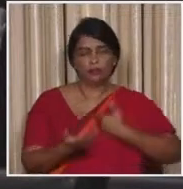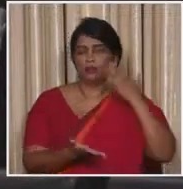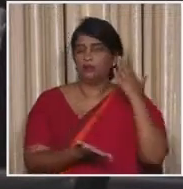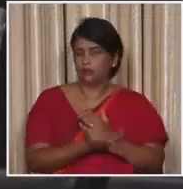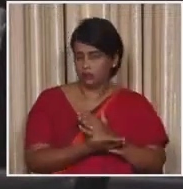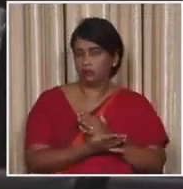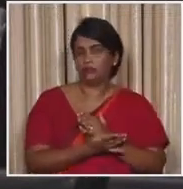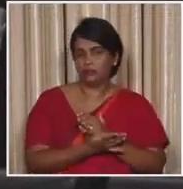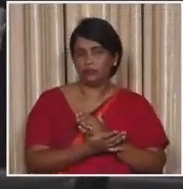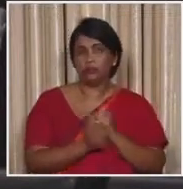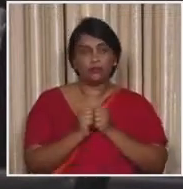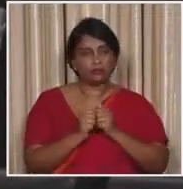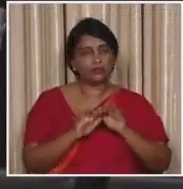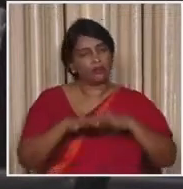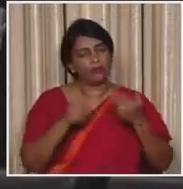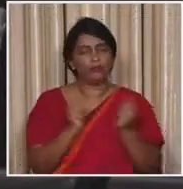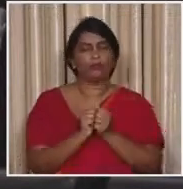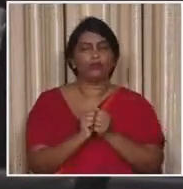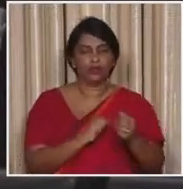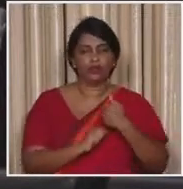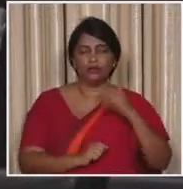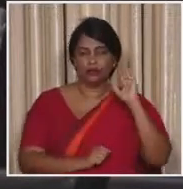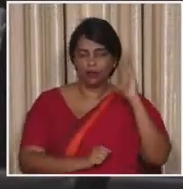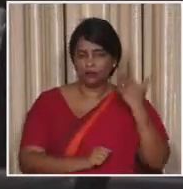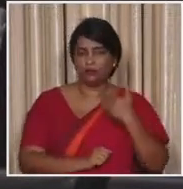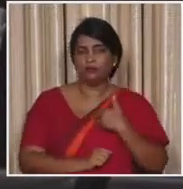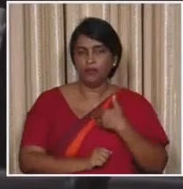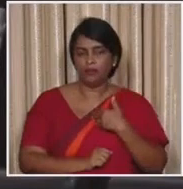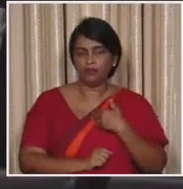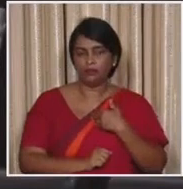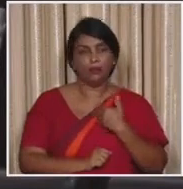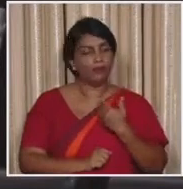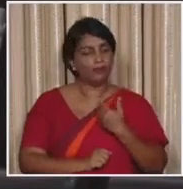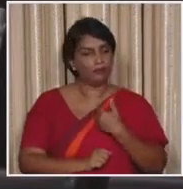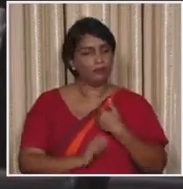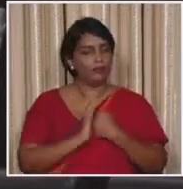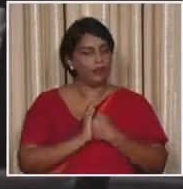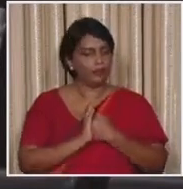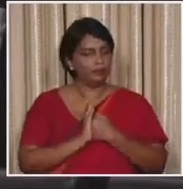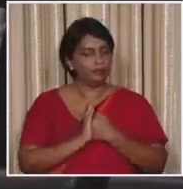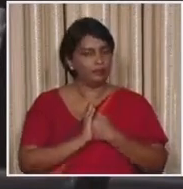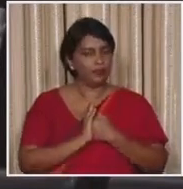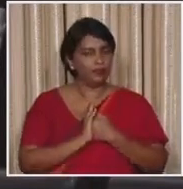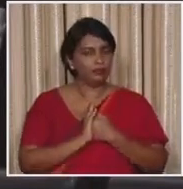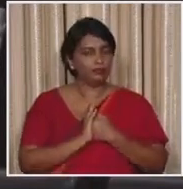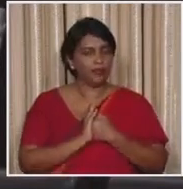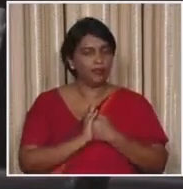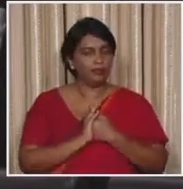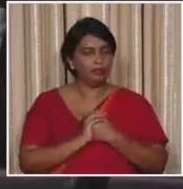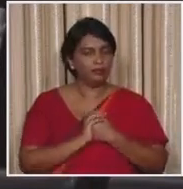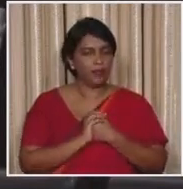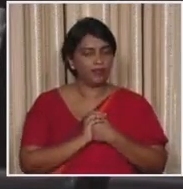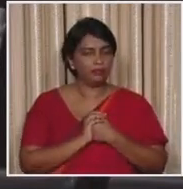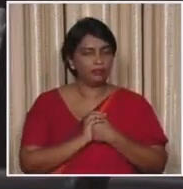முன்னெடுக்கப்பட்டு வருகிறது. இதனை முற்றாக நிறுத்துவதற்கும் நாம் நடவடிக்கை எடுத்து வருகிறோம். அதற்காக மேற்கொள்ள வேண்டிய அத்தனை செயற்பாடுகளையும்